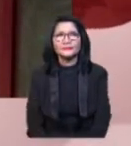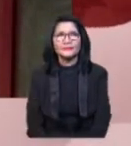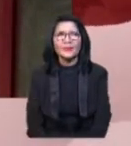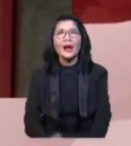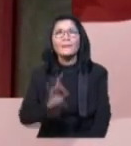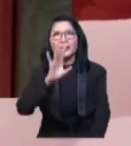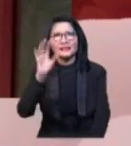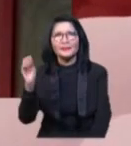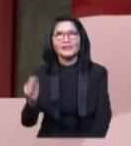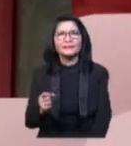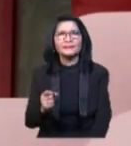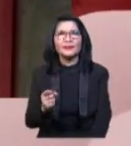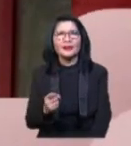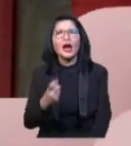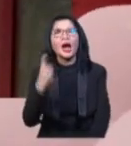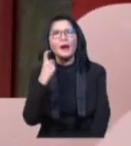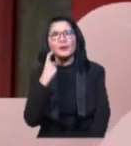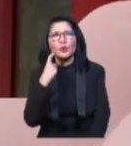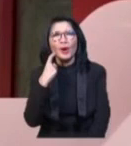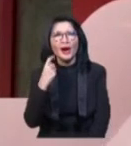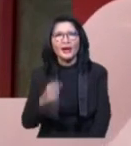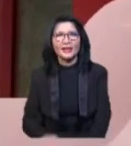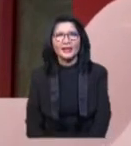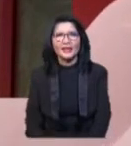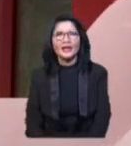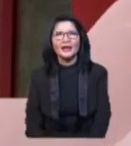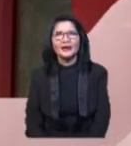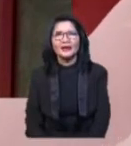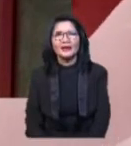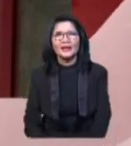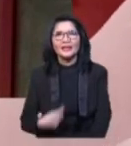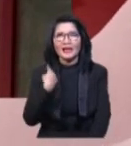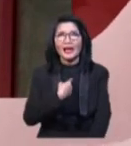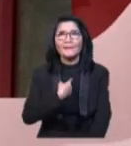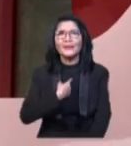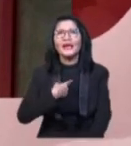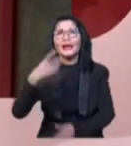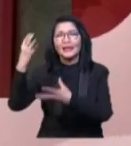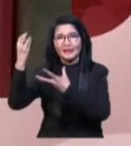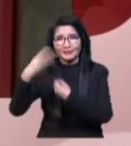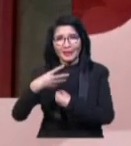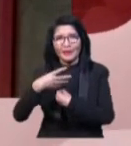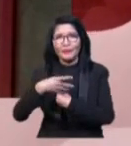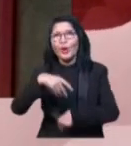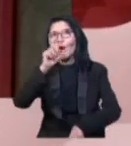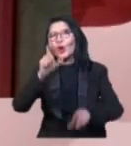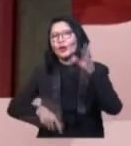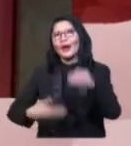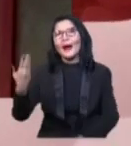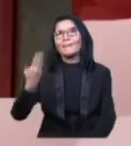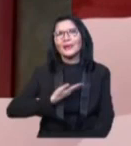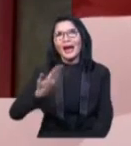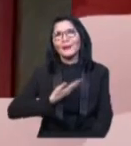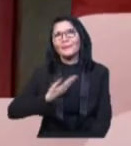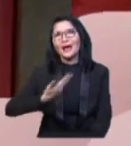action yang coba dilakukan ya, pendekatan-pendekatan yang dilakukan, plus kami diberkahi konsumen yang sangat baik. Kami menyebutkan